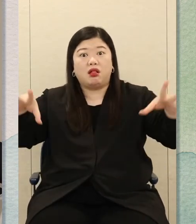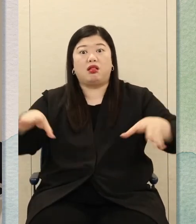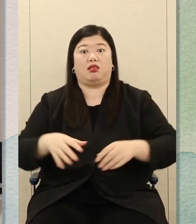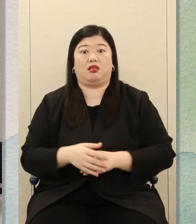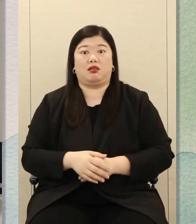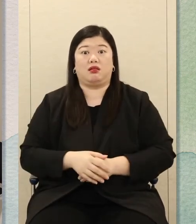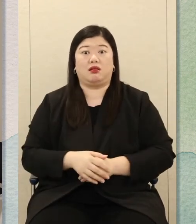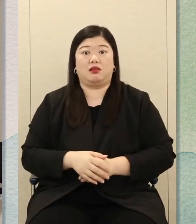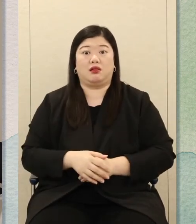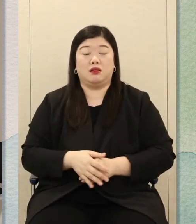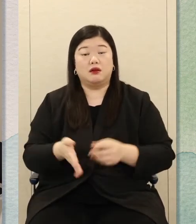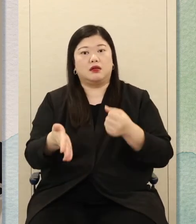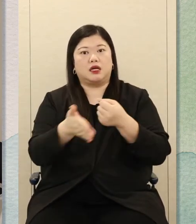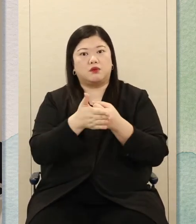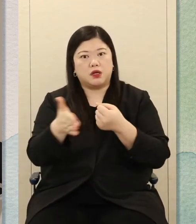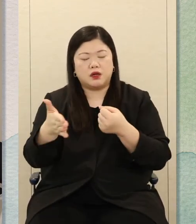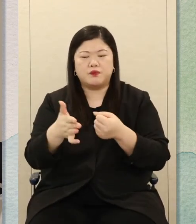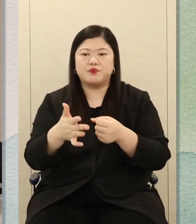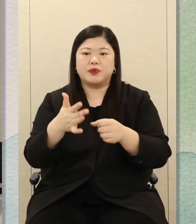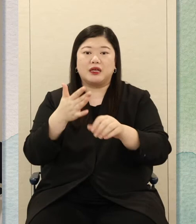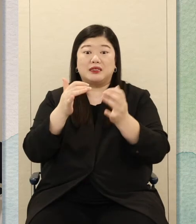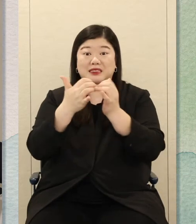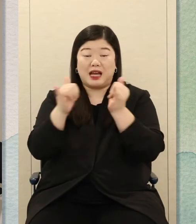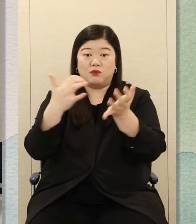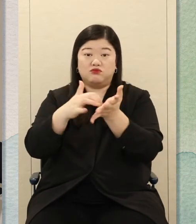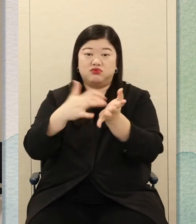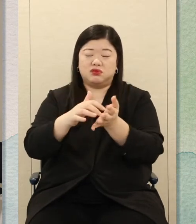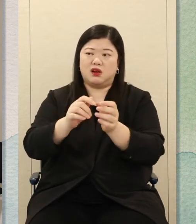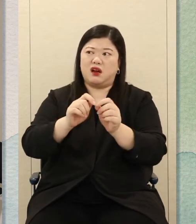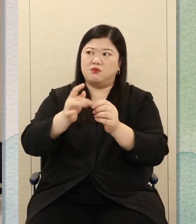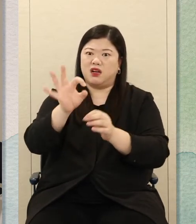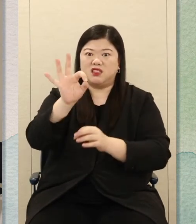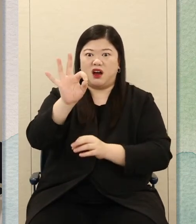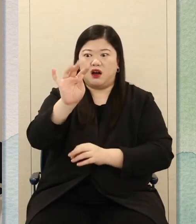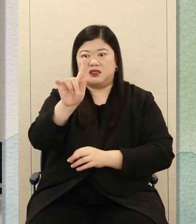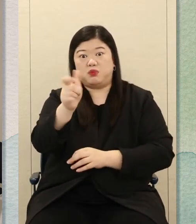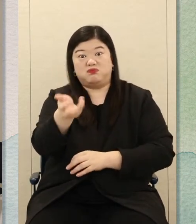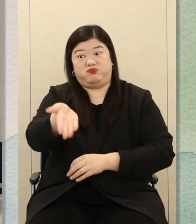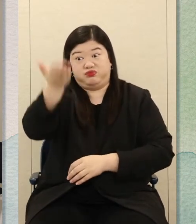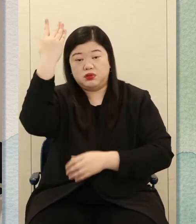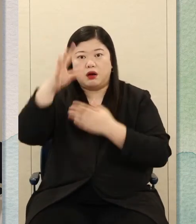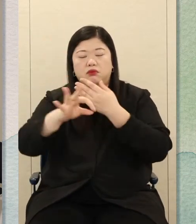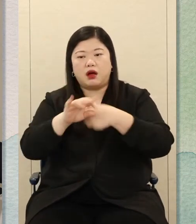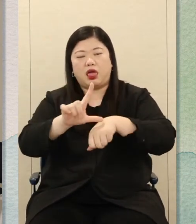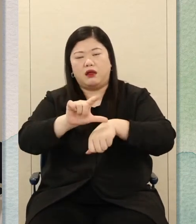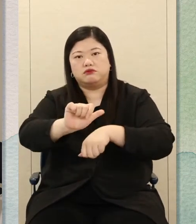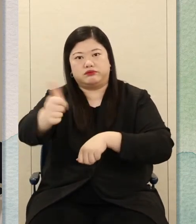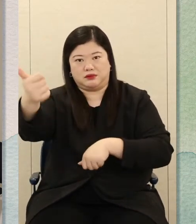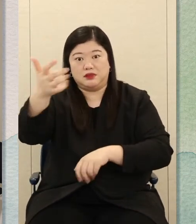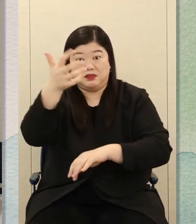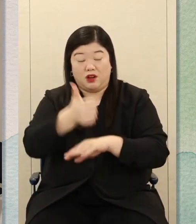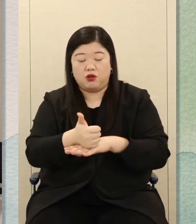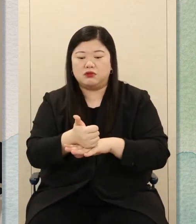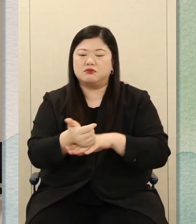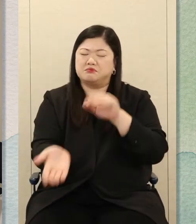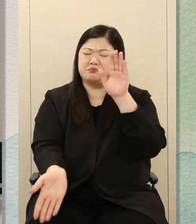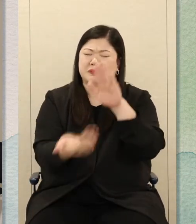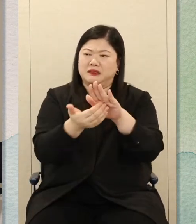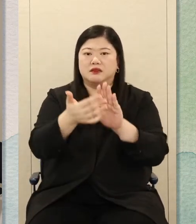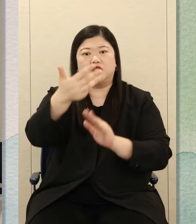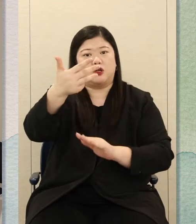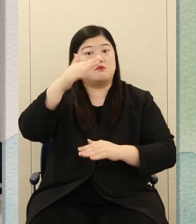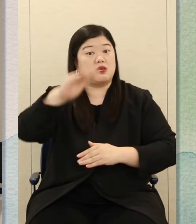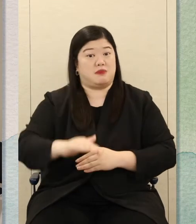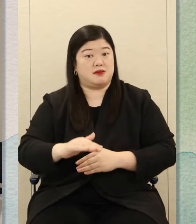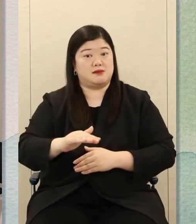네. 그러면 독서 모임에 참여하는 의미가 굉장히 떨어지죠. 그러니까 적어도 8명